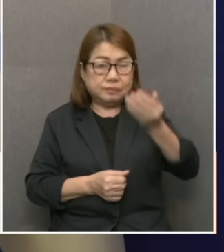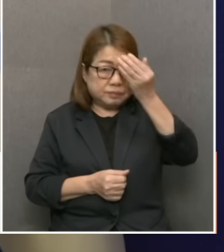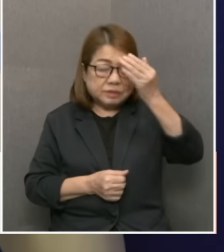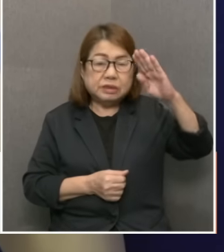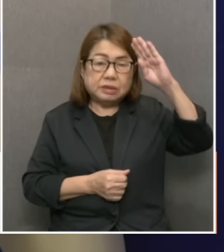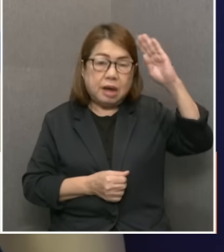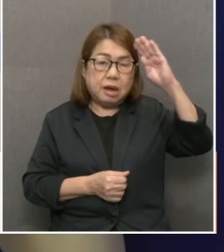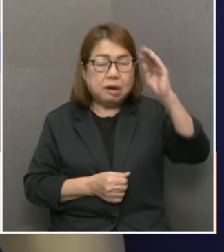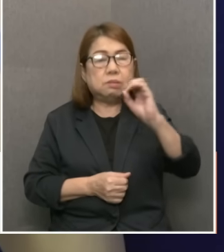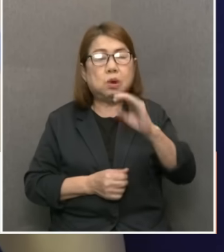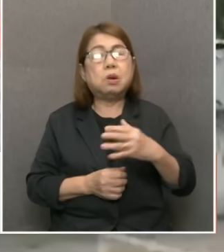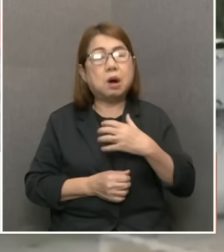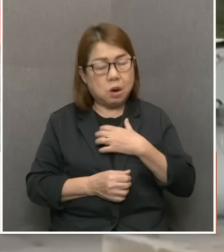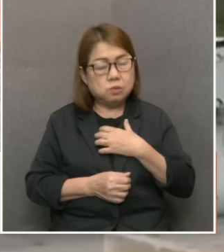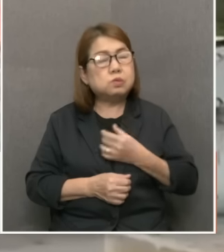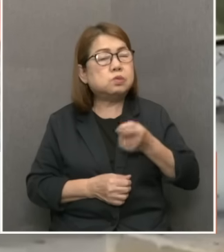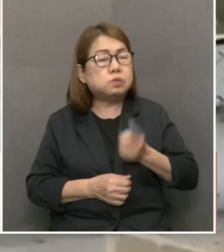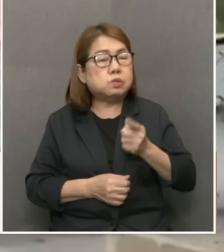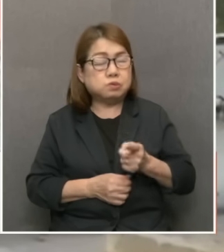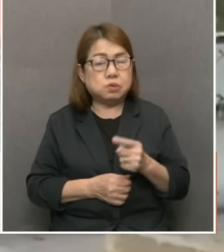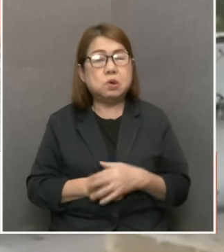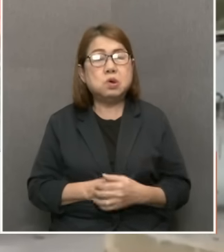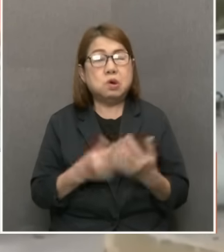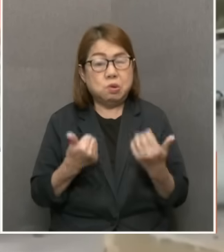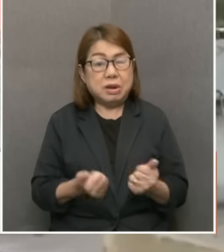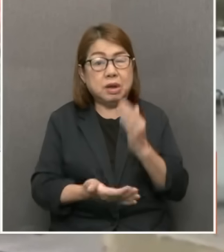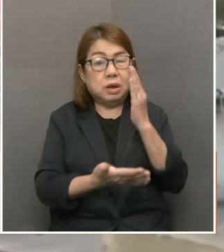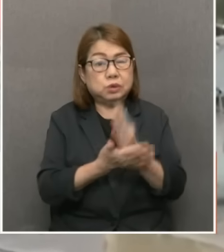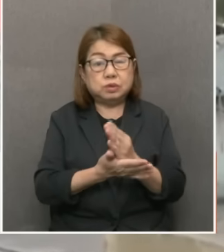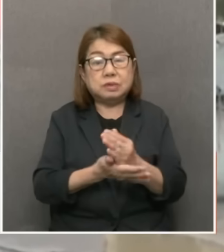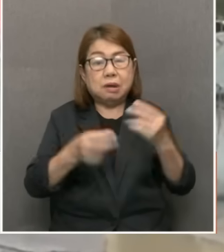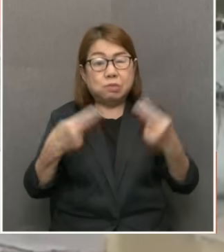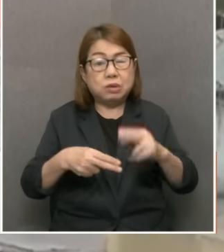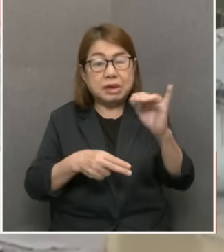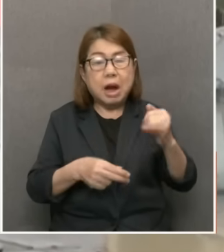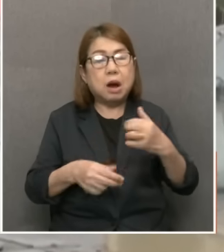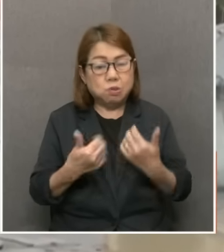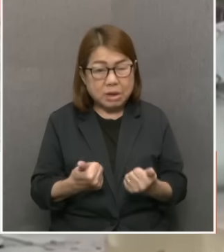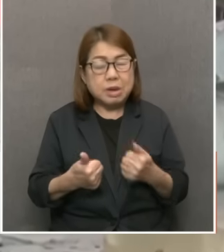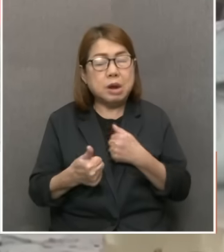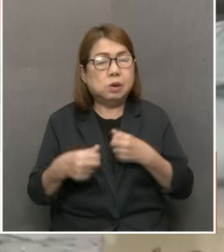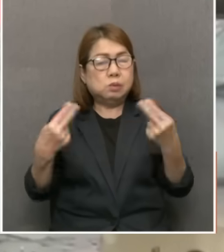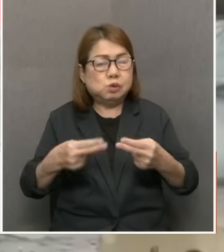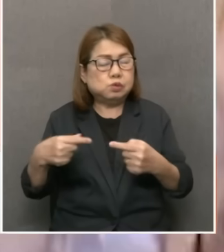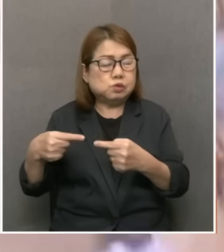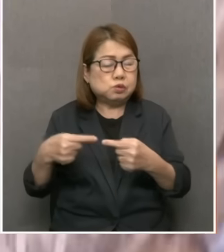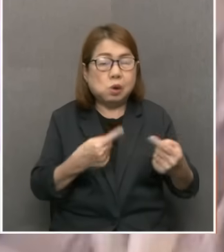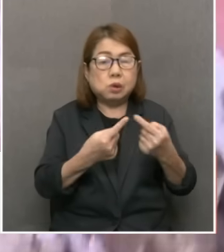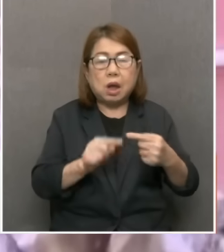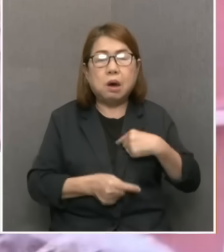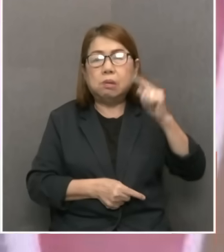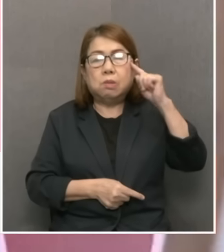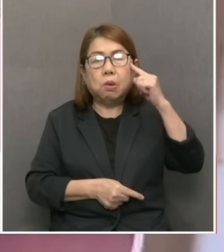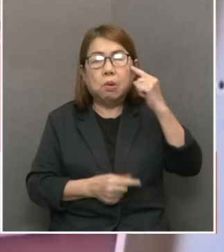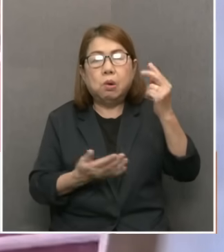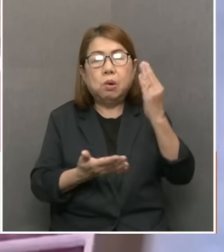นี้ด้วยว่าจะไม่หยุดถล่มกาซาก่อนถึงเวลาหยุดยิงและทางกองทัพไม่รู้ว่าการหยุดยิงนั้นจะเริ่มขึ้นเมื่อใดส่วนท